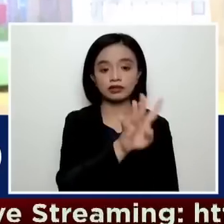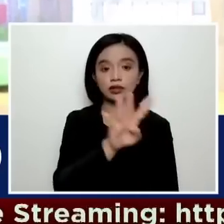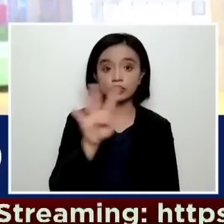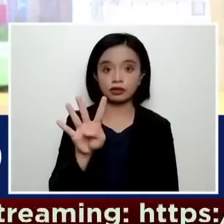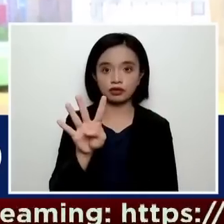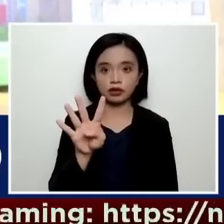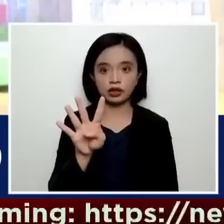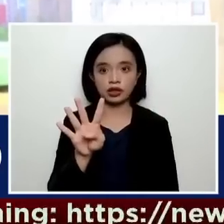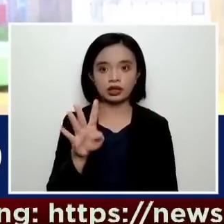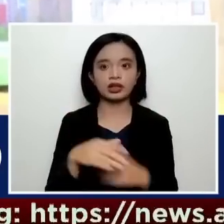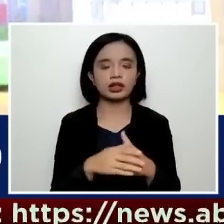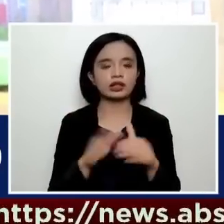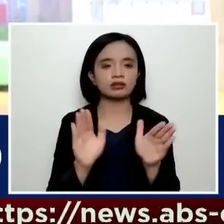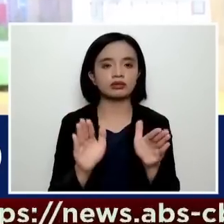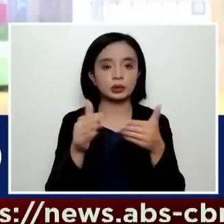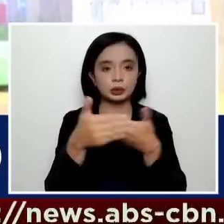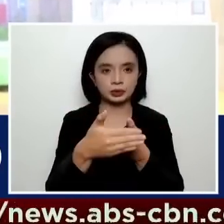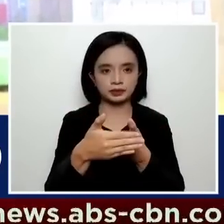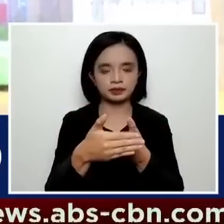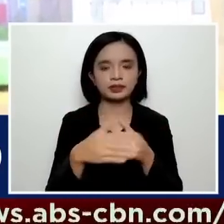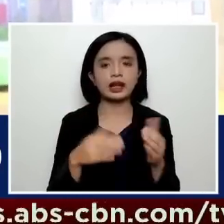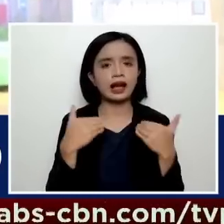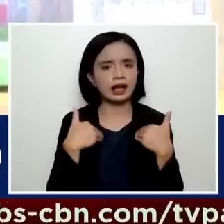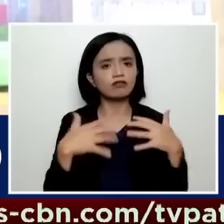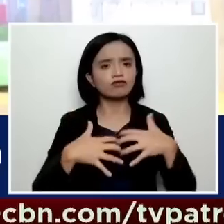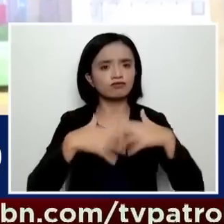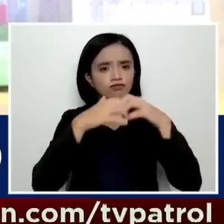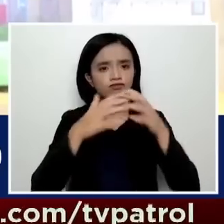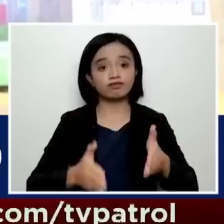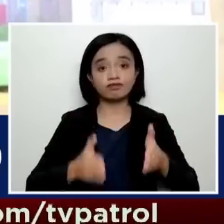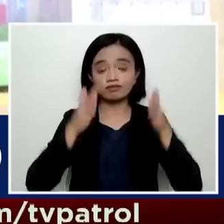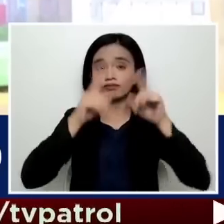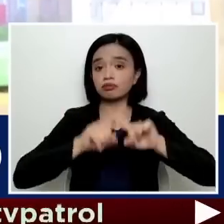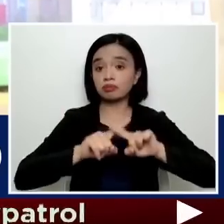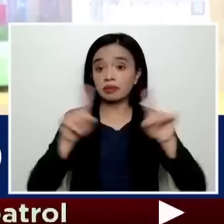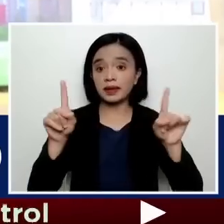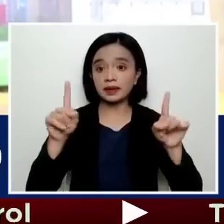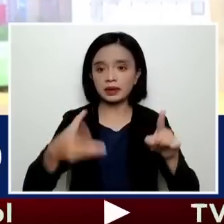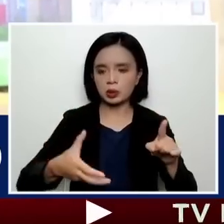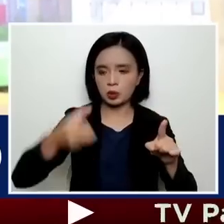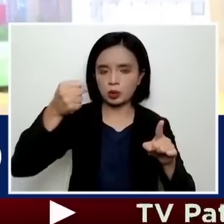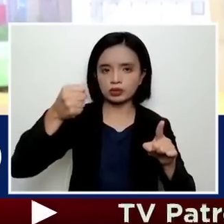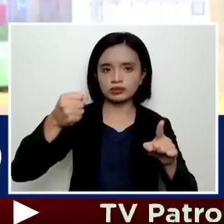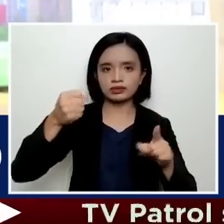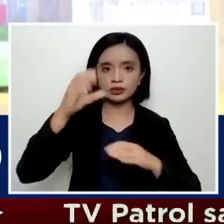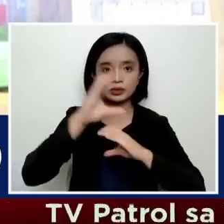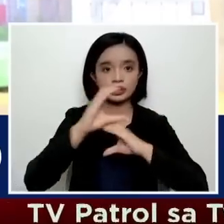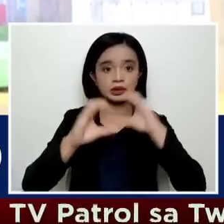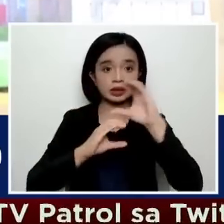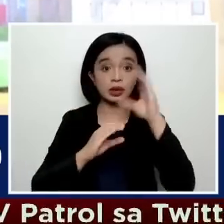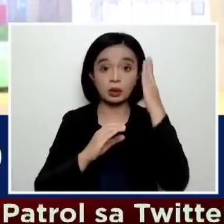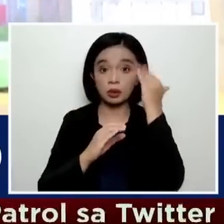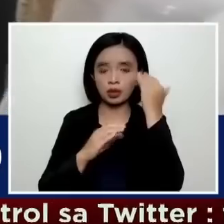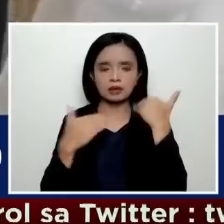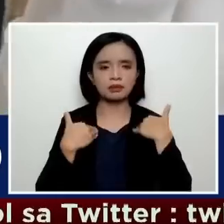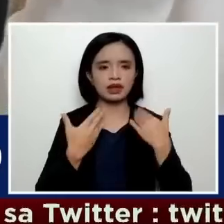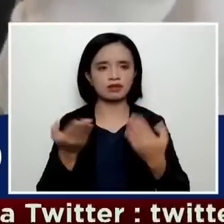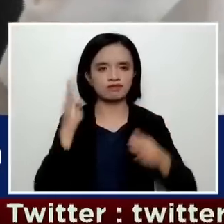sa kanila. May ilang mga gusali nang nakatayo rito pero naantala ang konstruksyon dahil sa ilang mga isyong